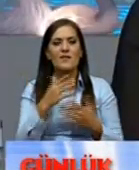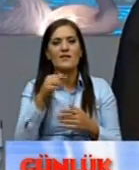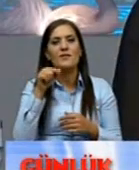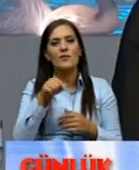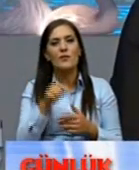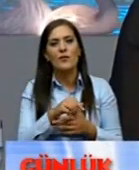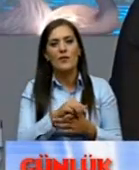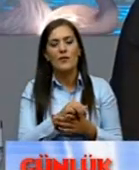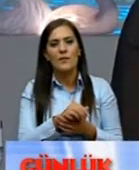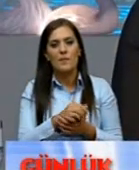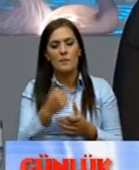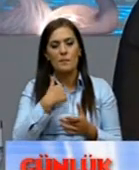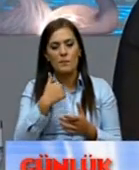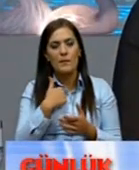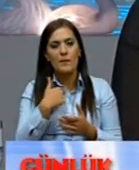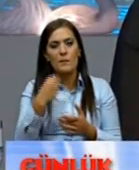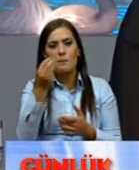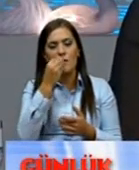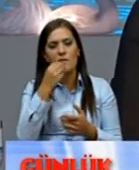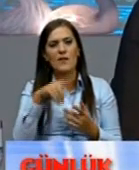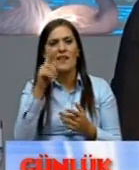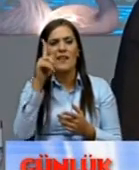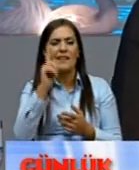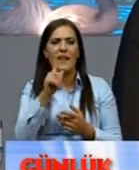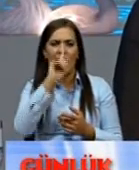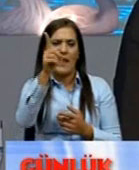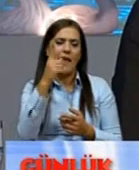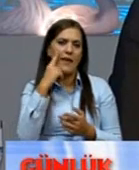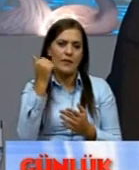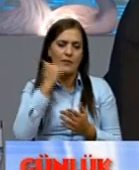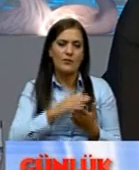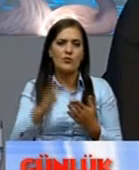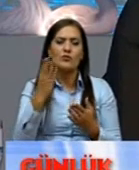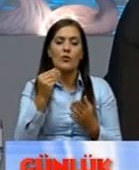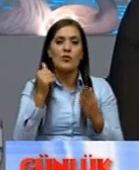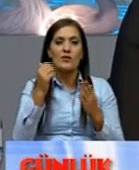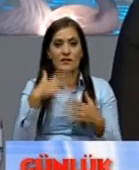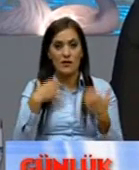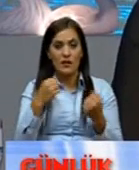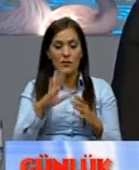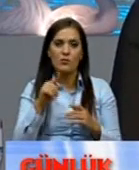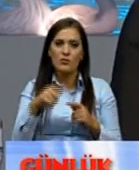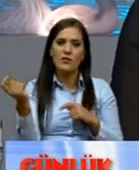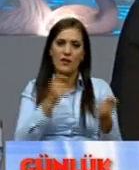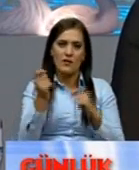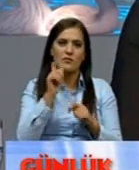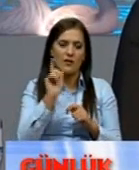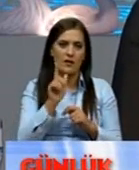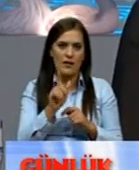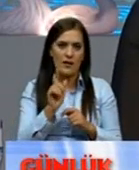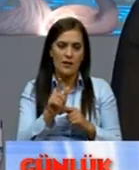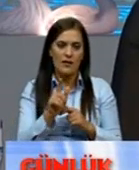Aslında şöyle, benim beslenme şeklim tek düze. Çok sağlıklı mı? Bunu tartışmak